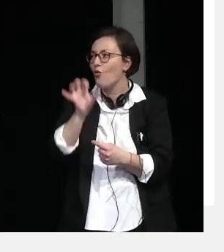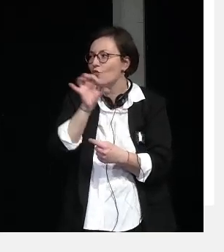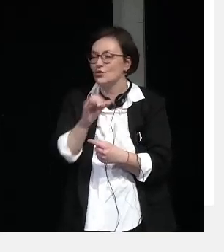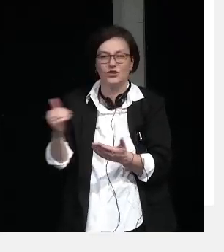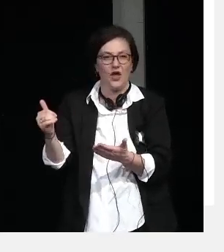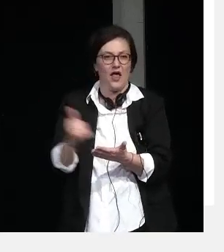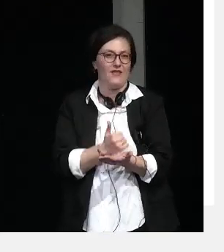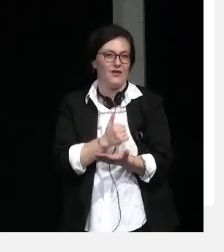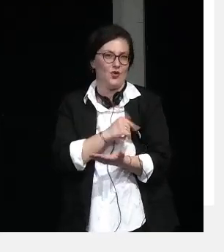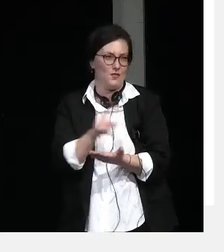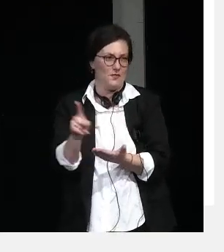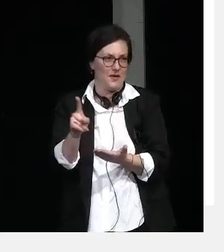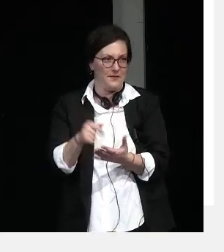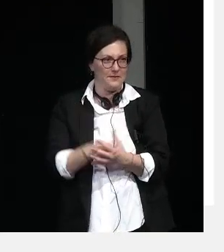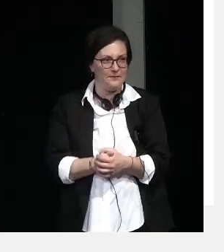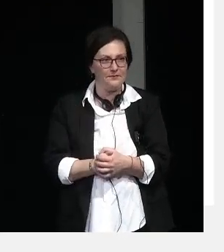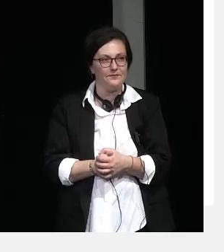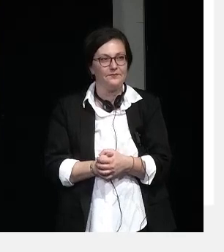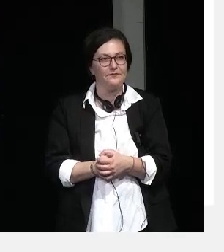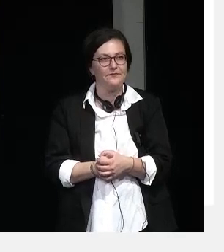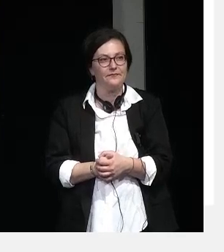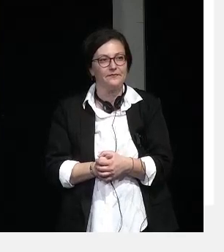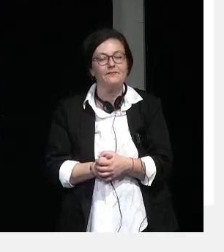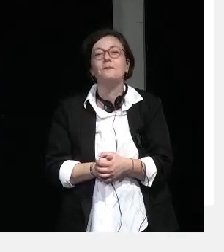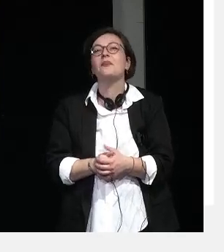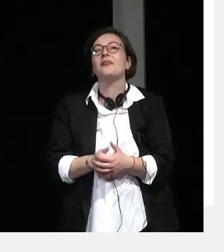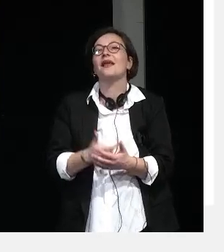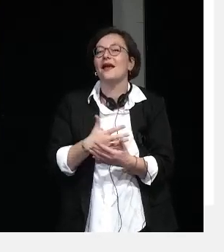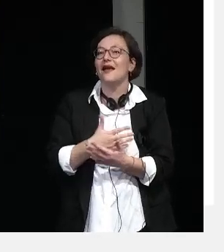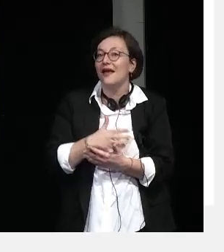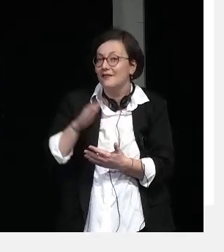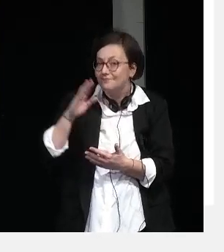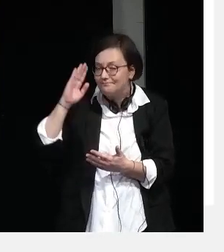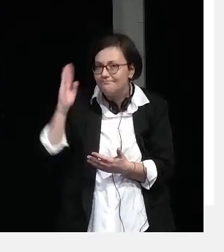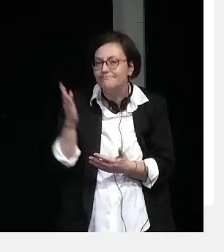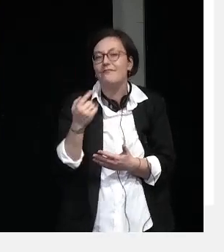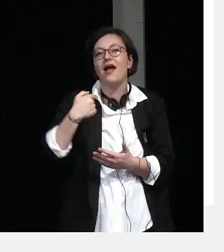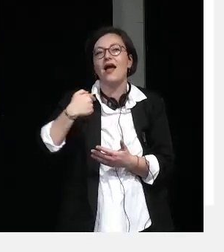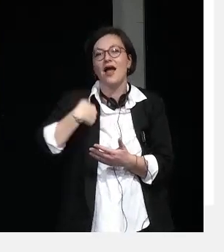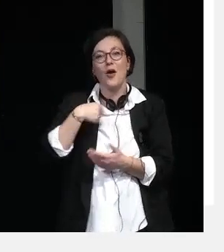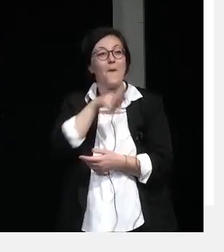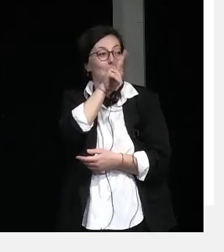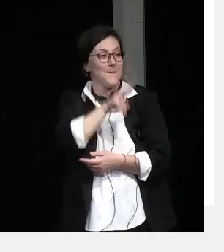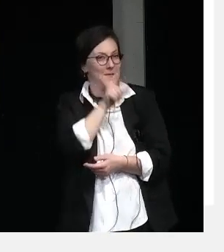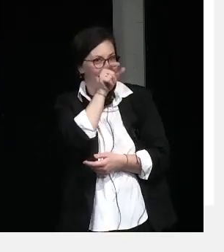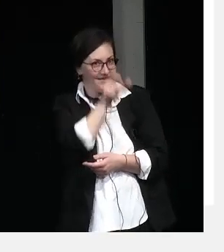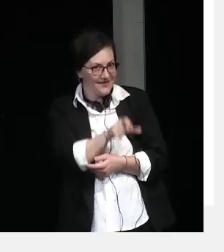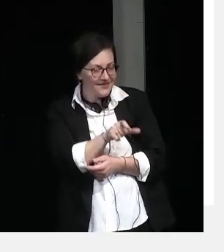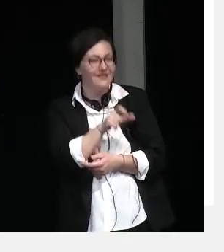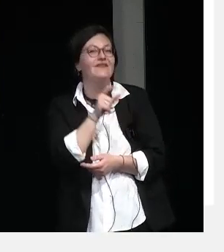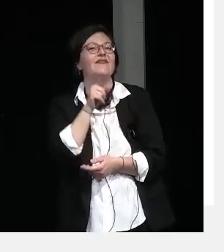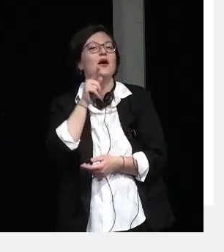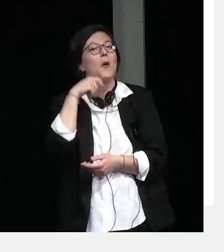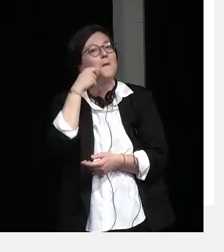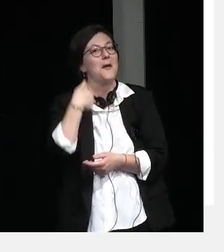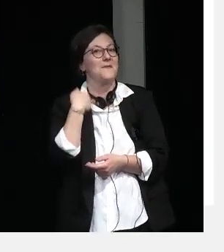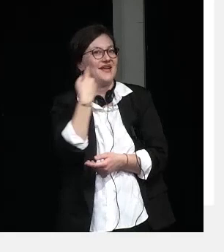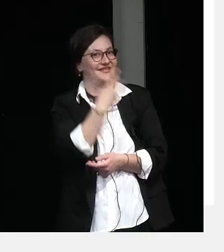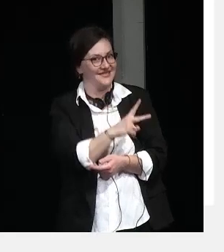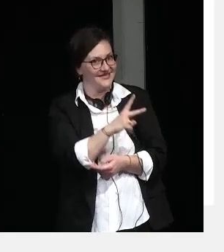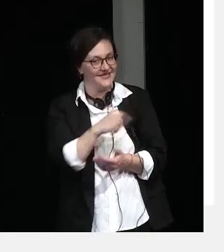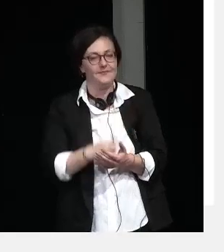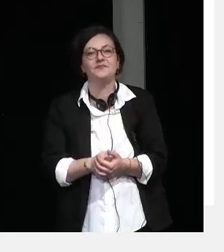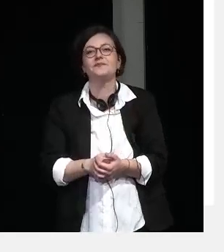Ευχαριστώ. Χαίρετε. Είμαι η μητέρα της Παρασκευής. Σας καλησπερίζω. Θα ήθελα να πω ότι το